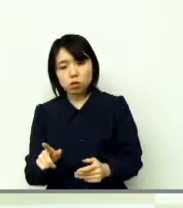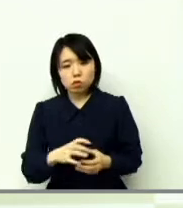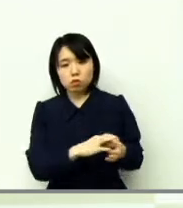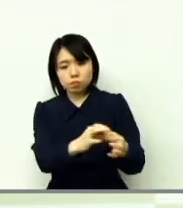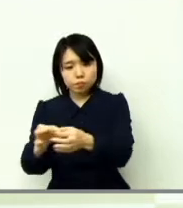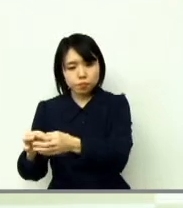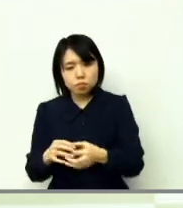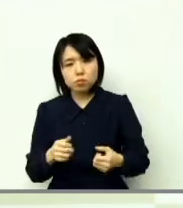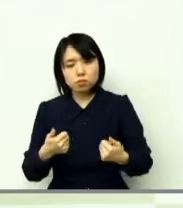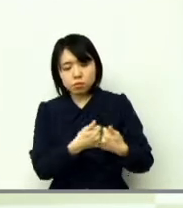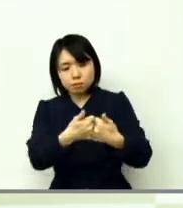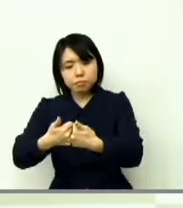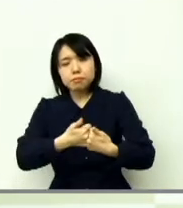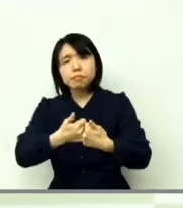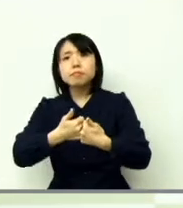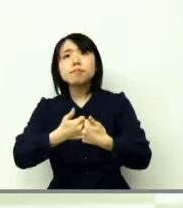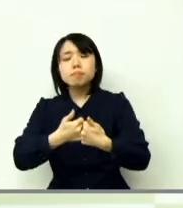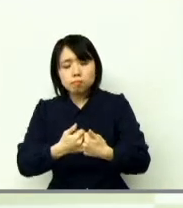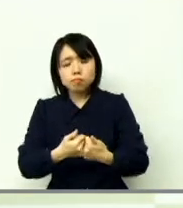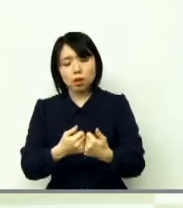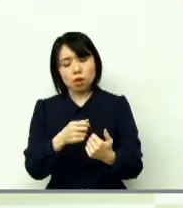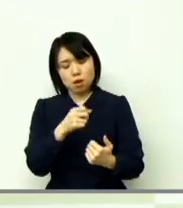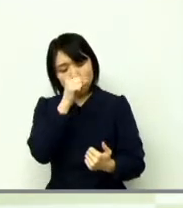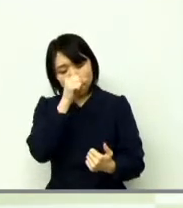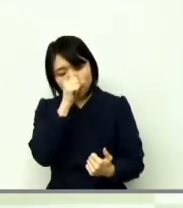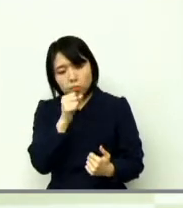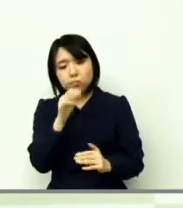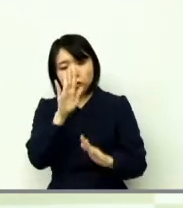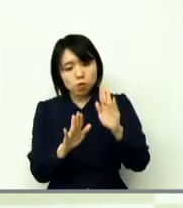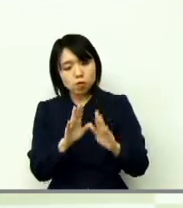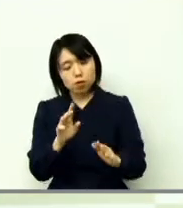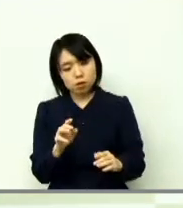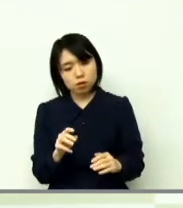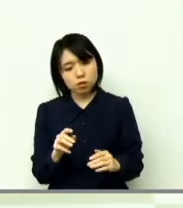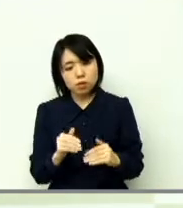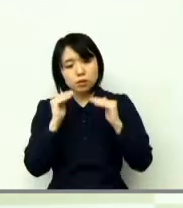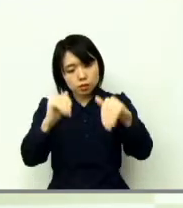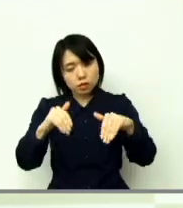重ね、より良い成人式の在り方を検討していきたいと思います。